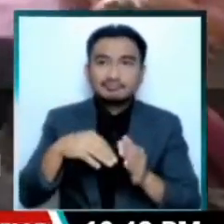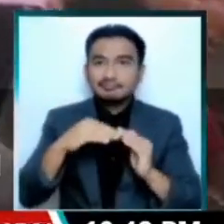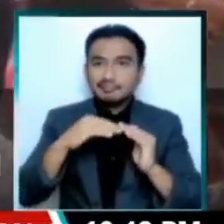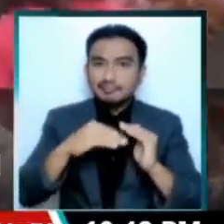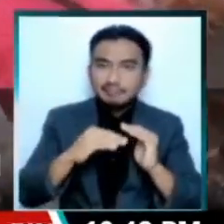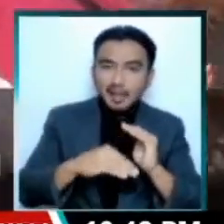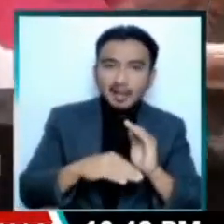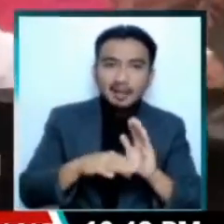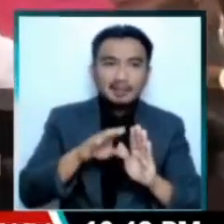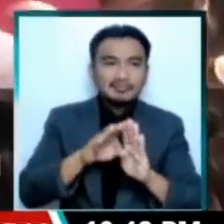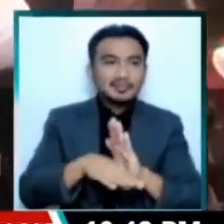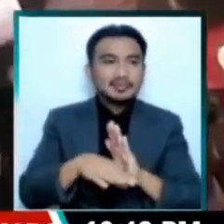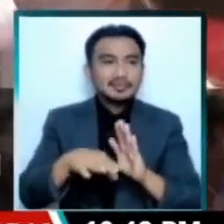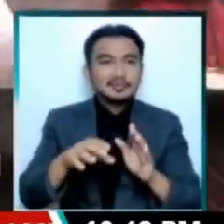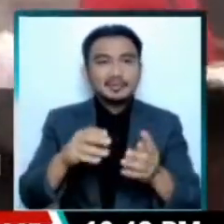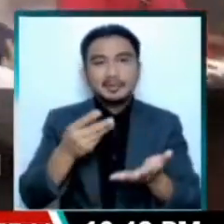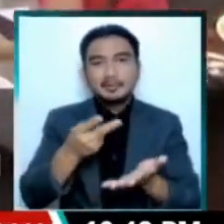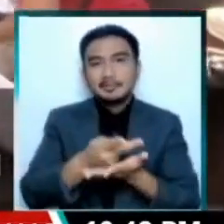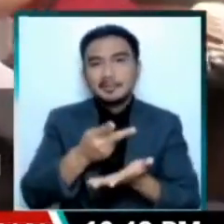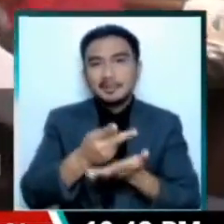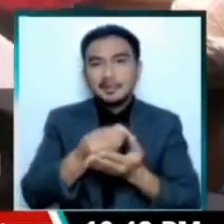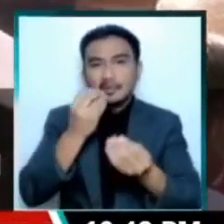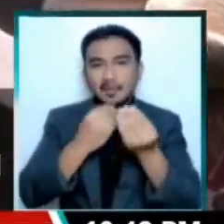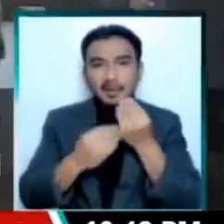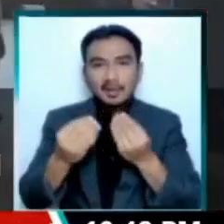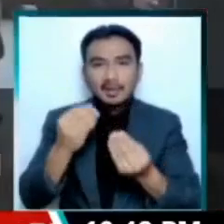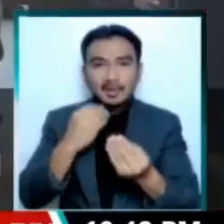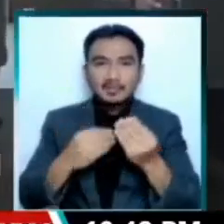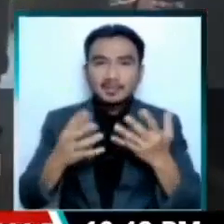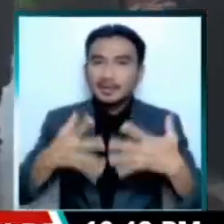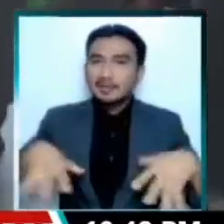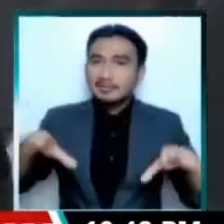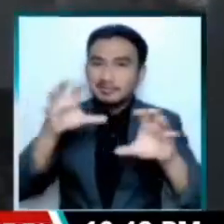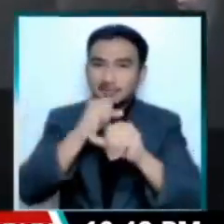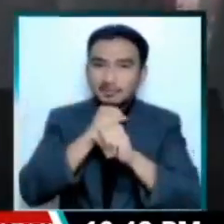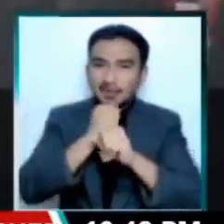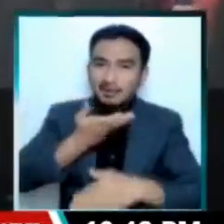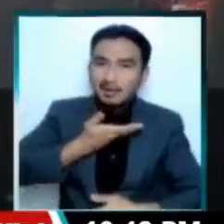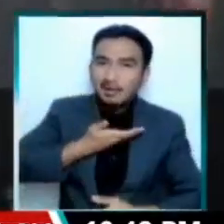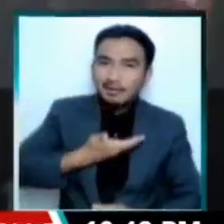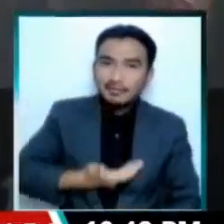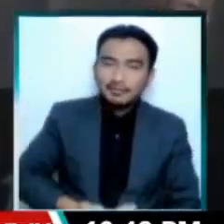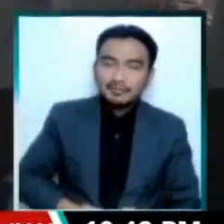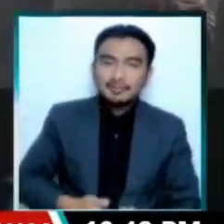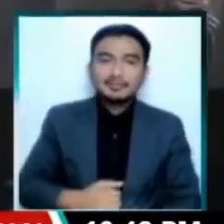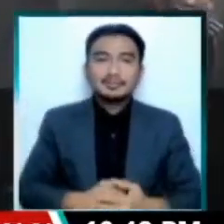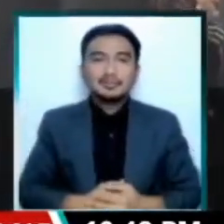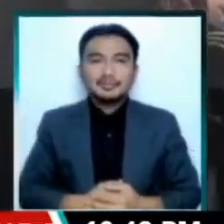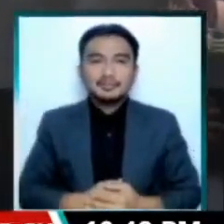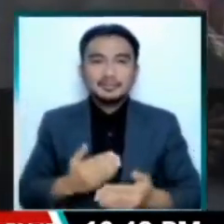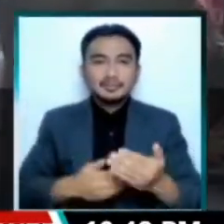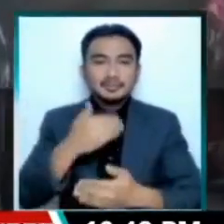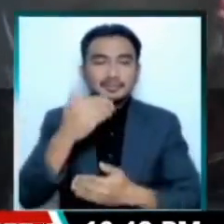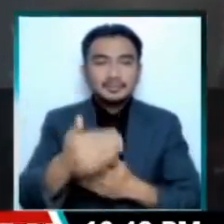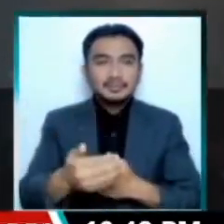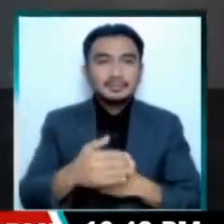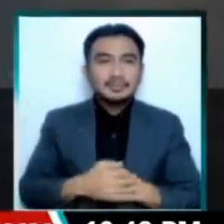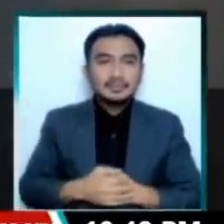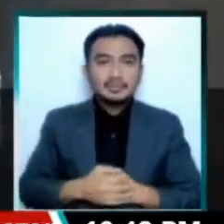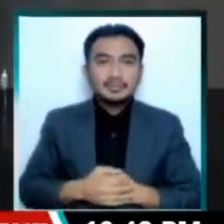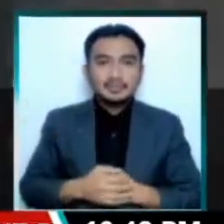tayo makikinabang. Goodbye, gutom! Samantala, nagpahayag ng suporta sa kandidatura ni Robredo